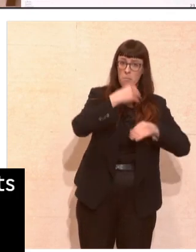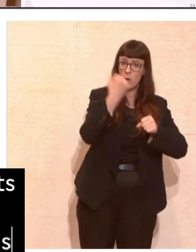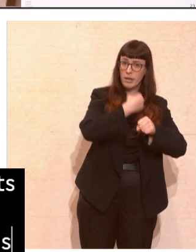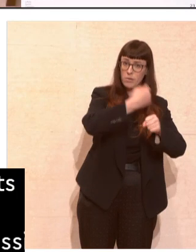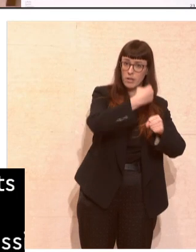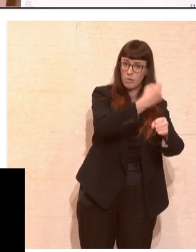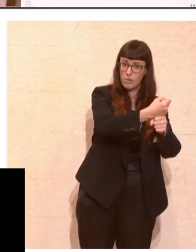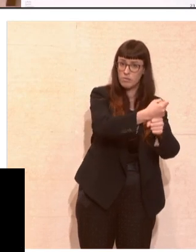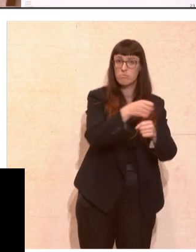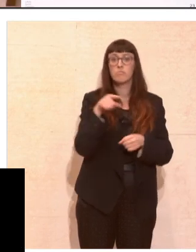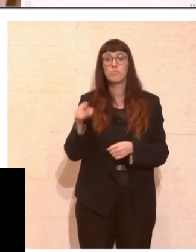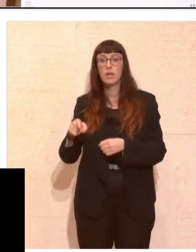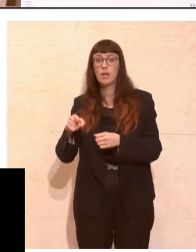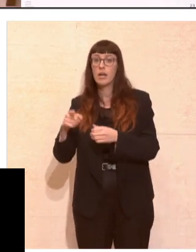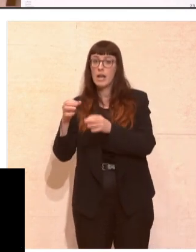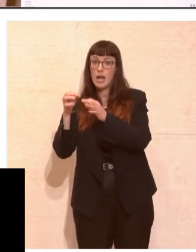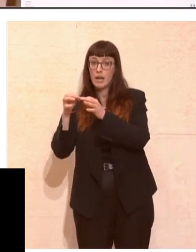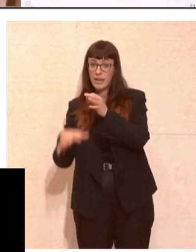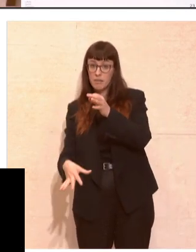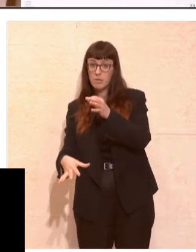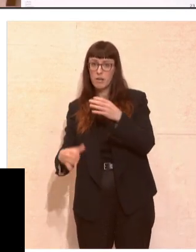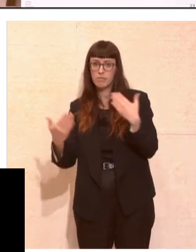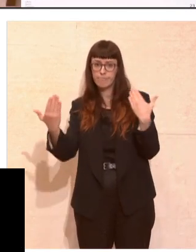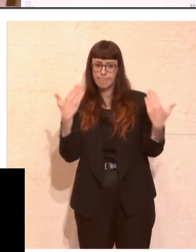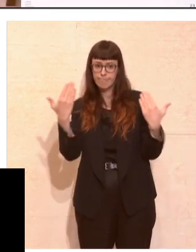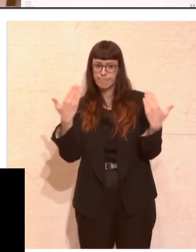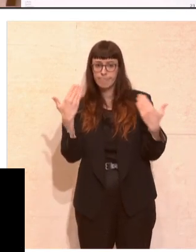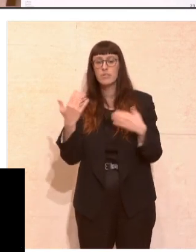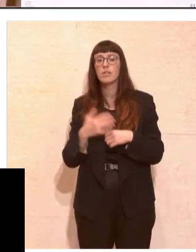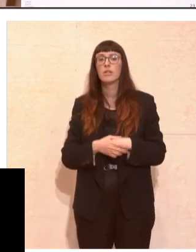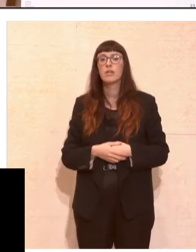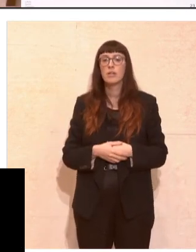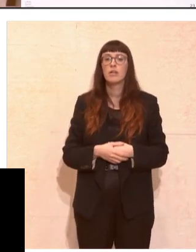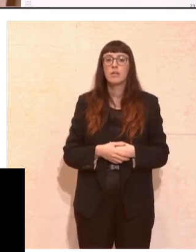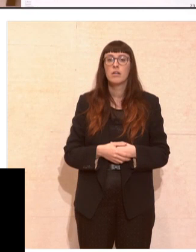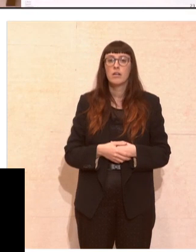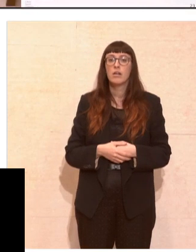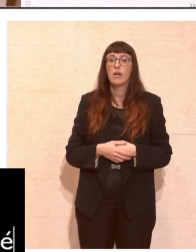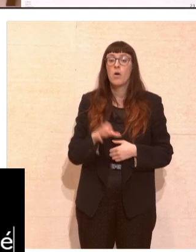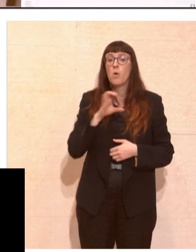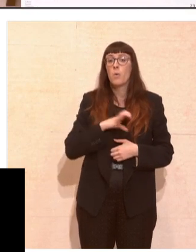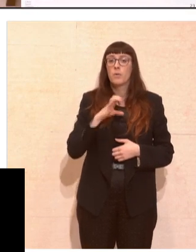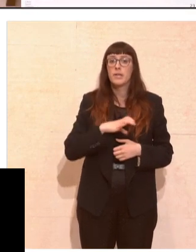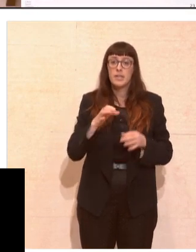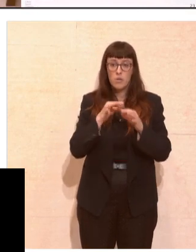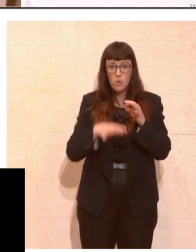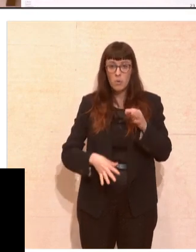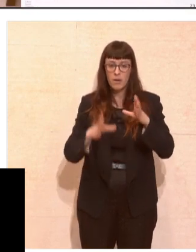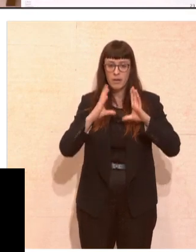ces résultats-là. Juste pour vous dire, ces résultats-là ont été répliqués dans un autre échantillon, mais de jumeaux, et on a